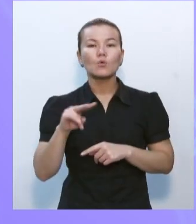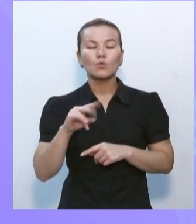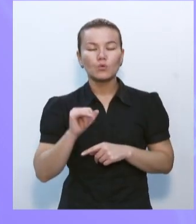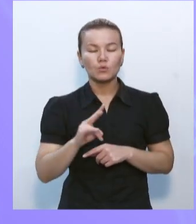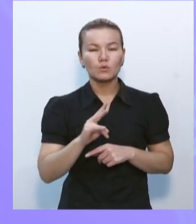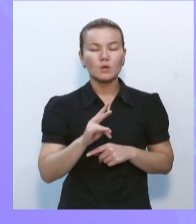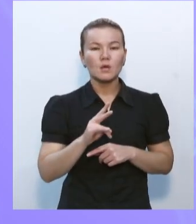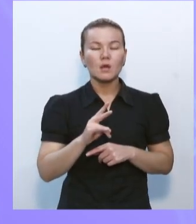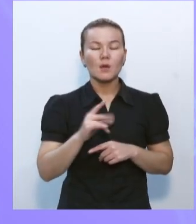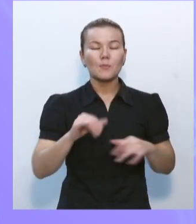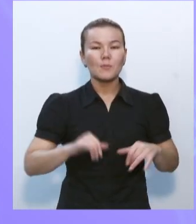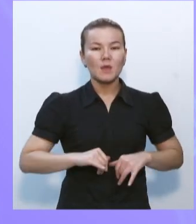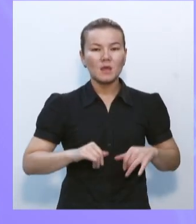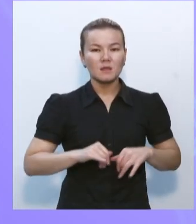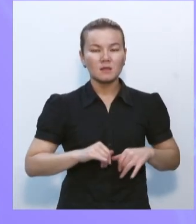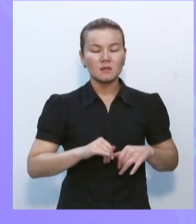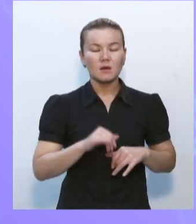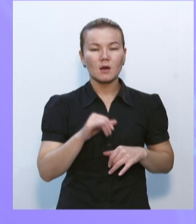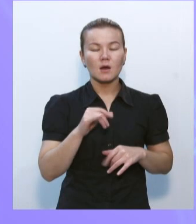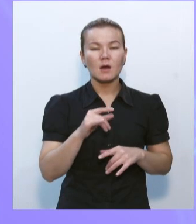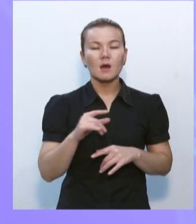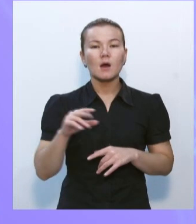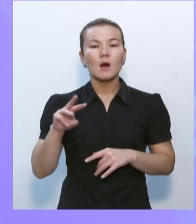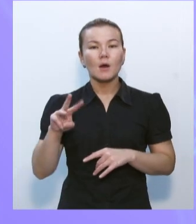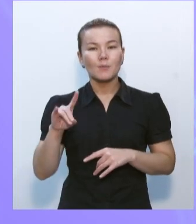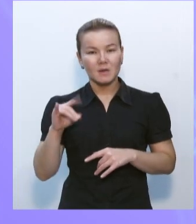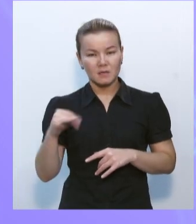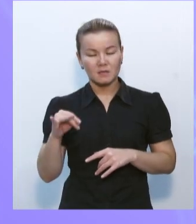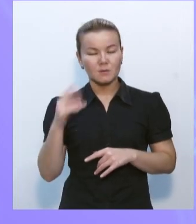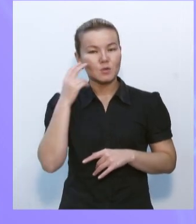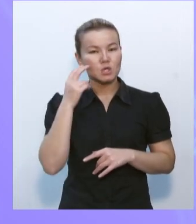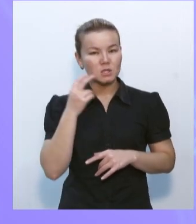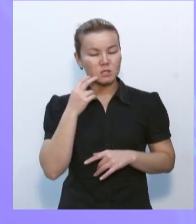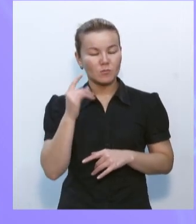Биенин баласы. Мый мышыктын баласы.